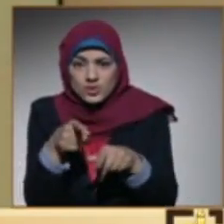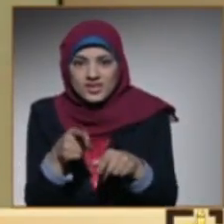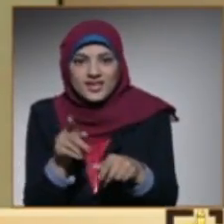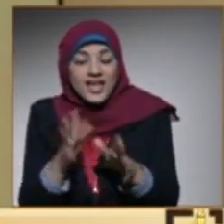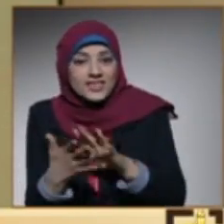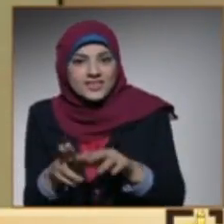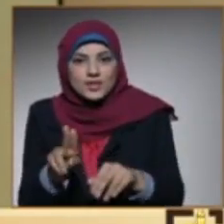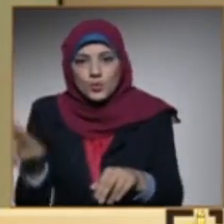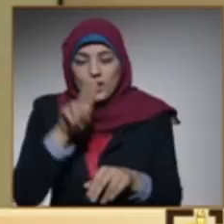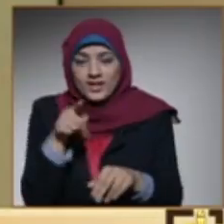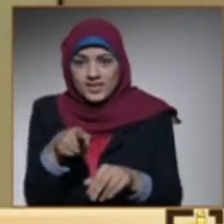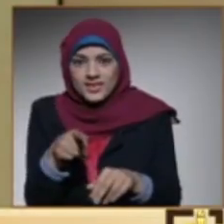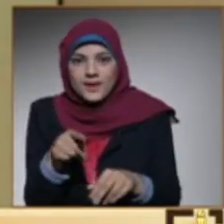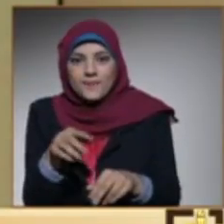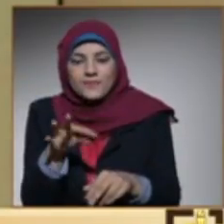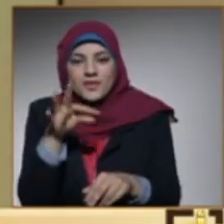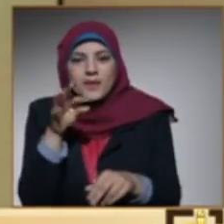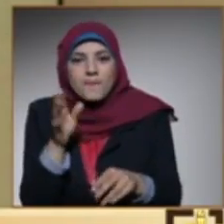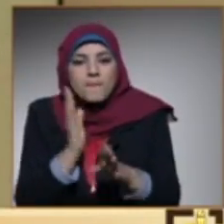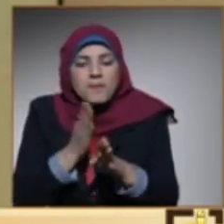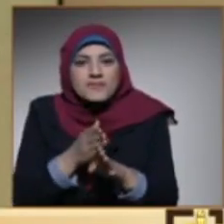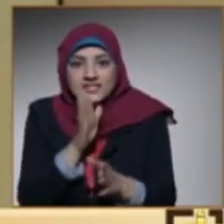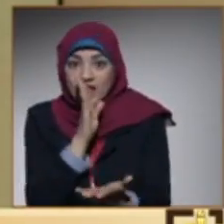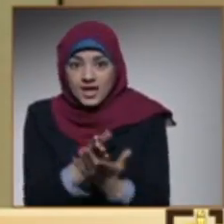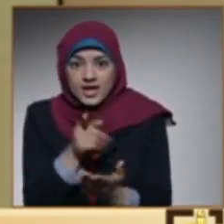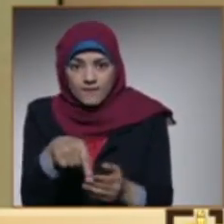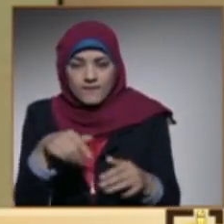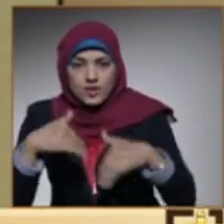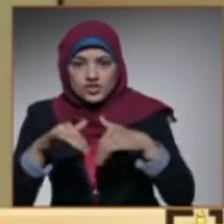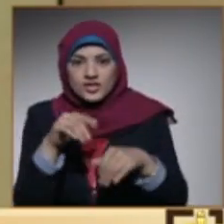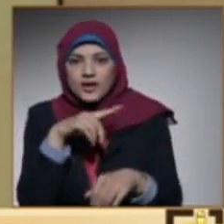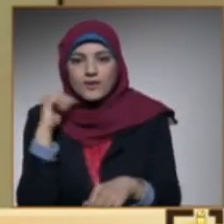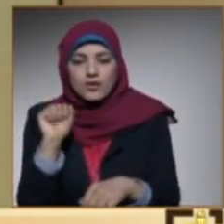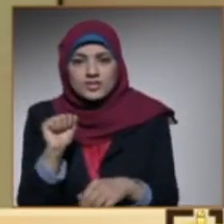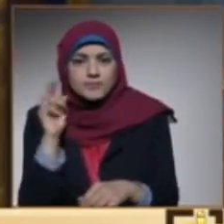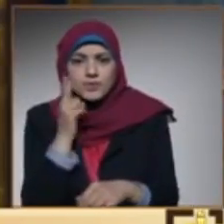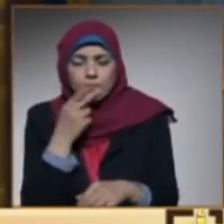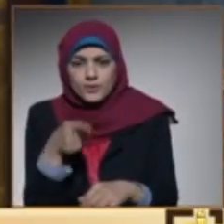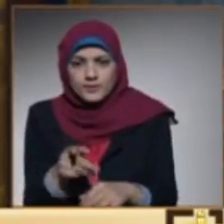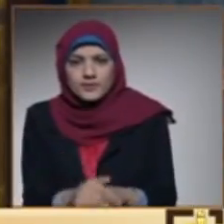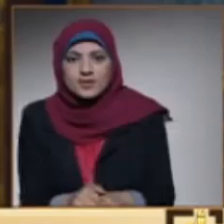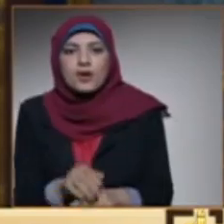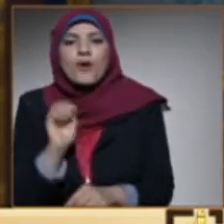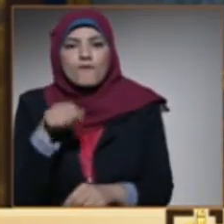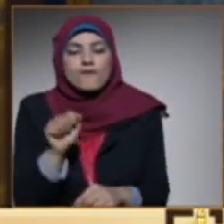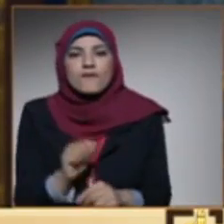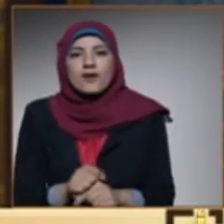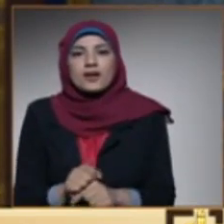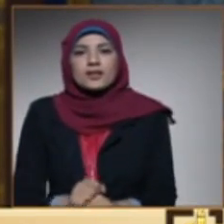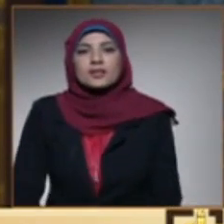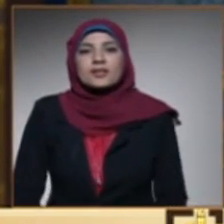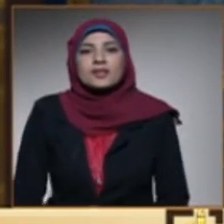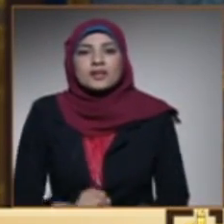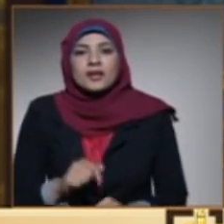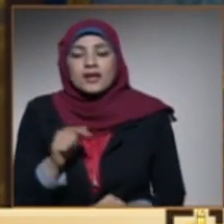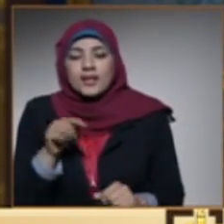بيمثل الحقيقة في الشارع والتعامل مع فئة الصم والبكم؟ هو فعلا احنا لما بنمشي في الشارع مثلا بنتكلم فيديو